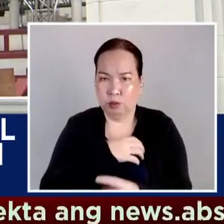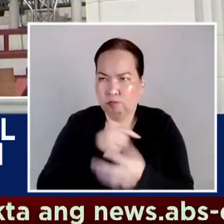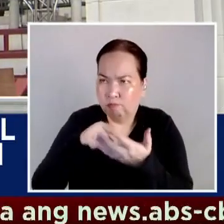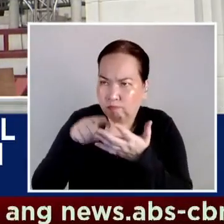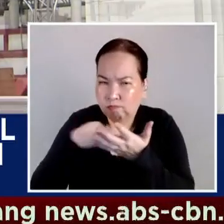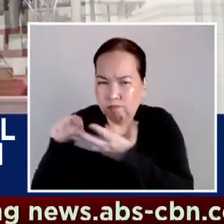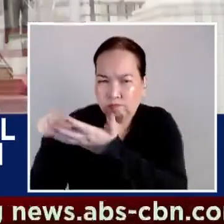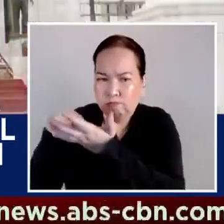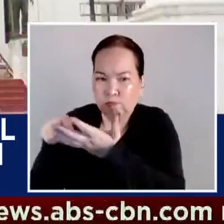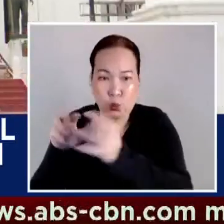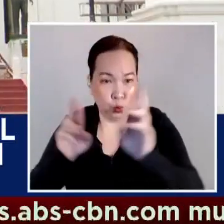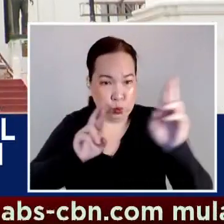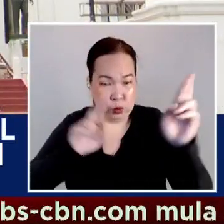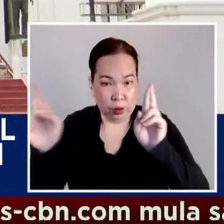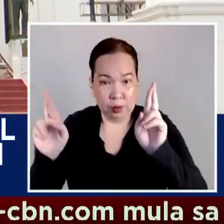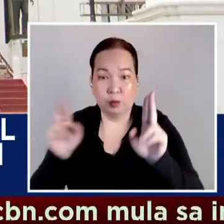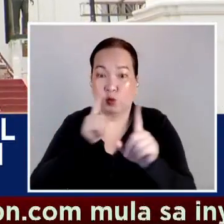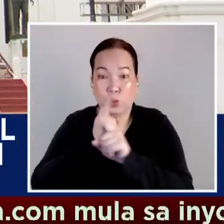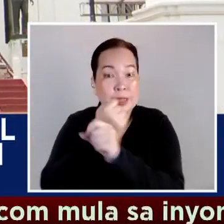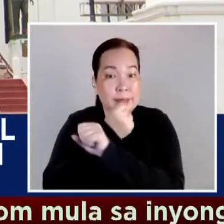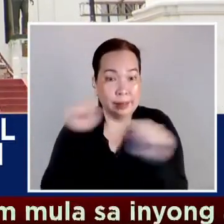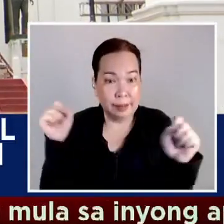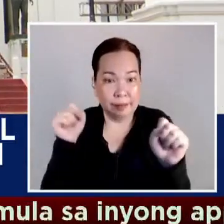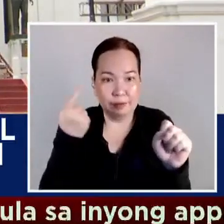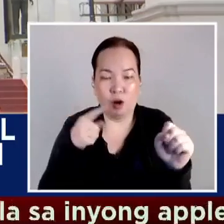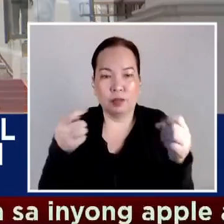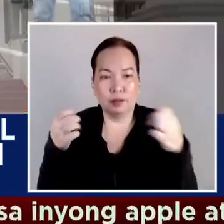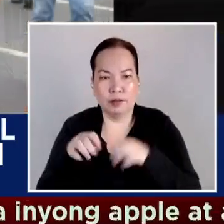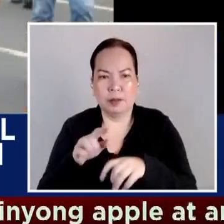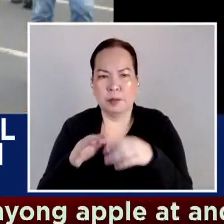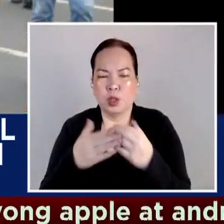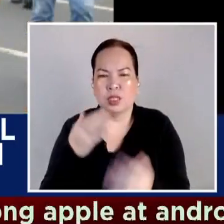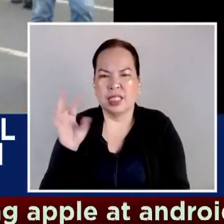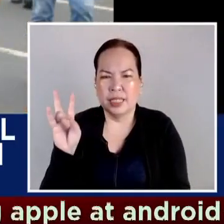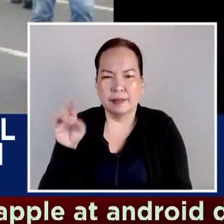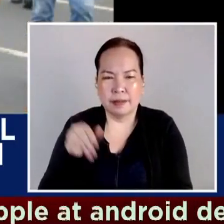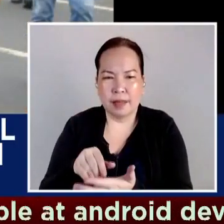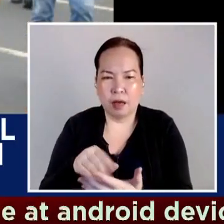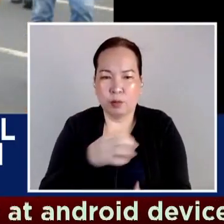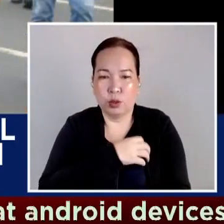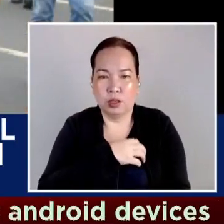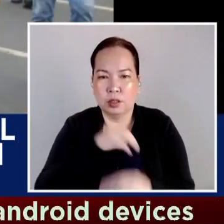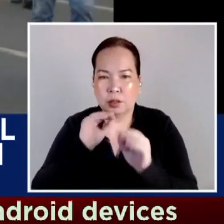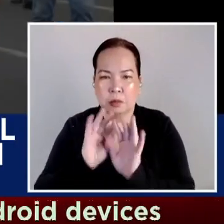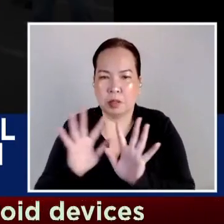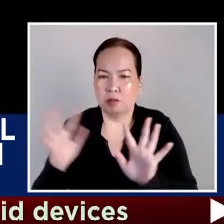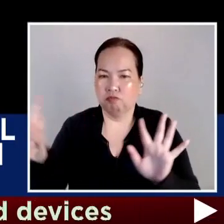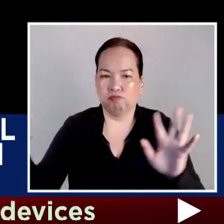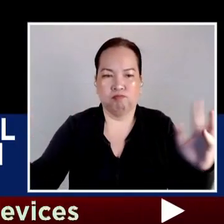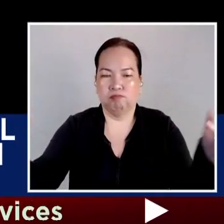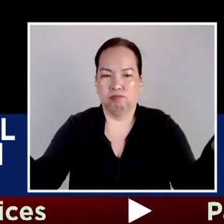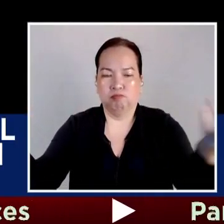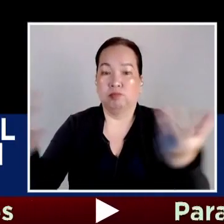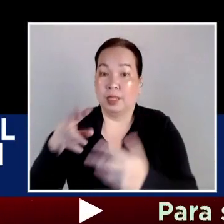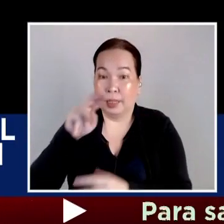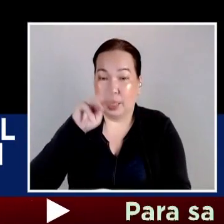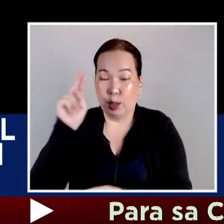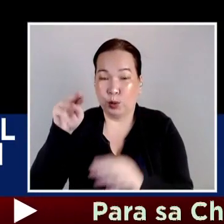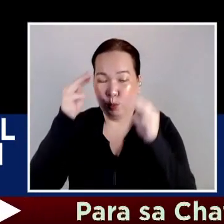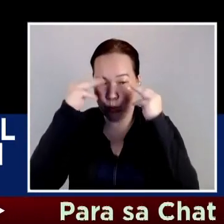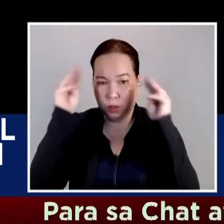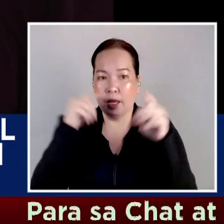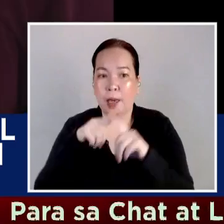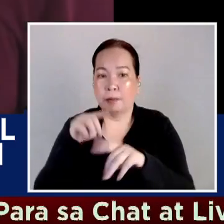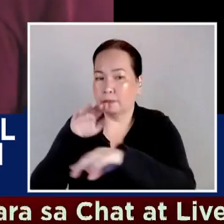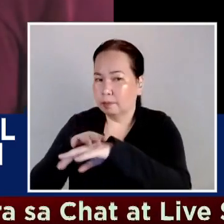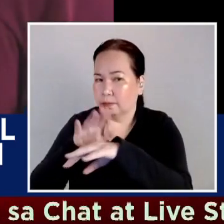ang seguridad para sa event. 7,000 pulis ang ipakakalat sa paligid. Nagpaalala rin ang MPD sa